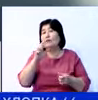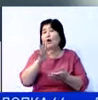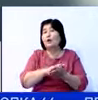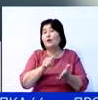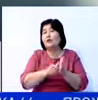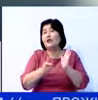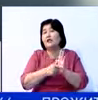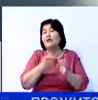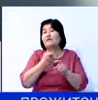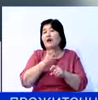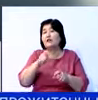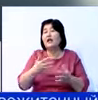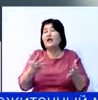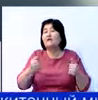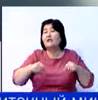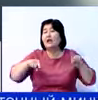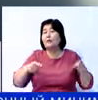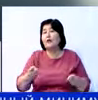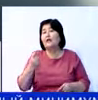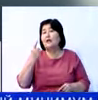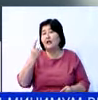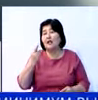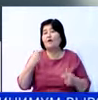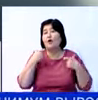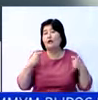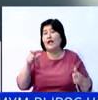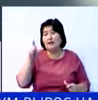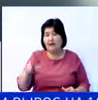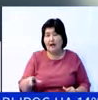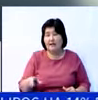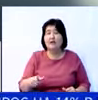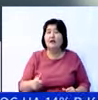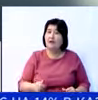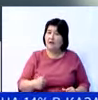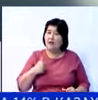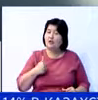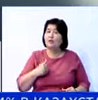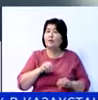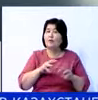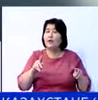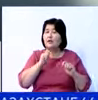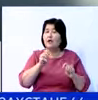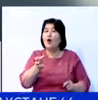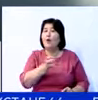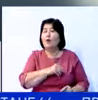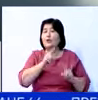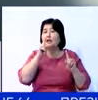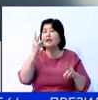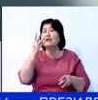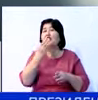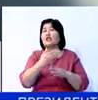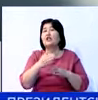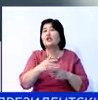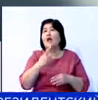фашистов и взял в плен одного солдата достоин правительственной награде ордену славы третьей степени